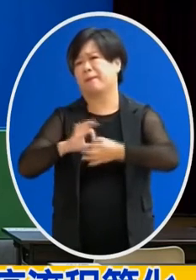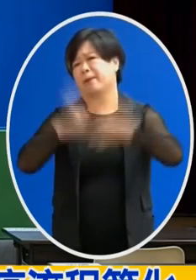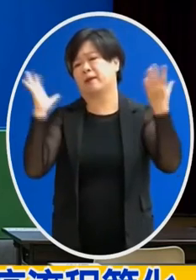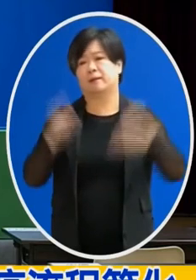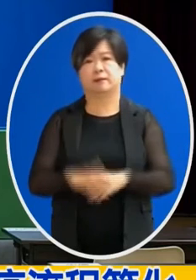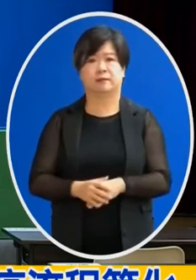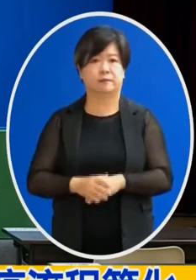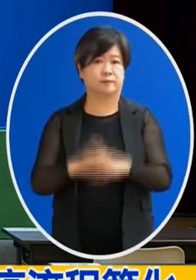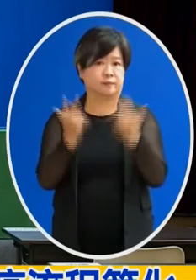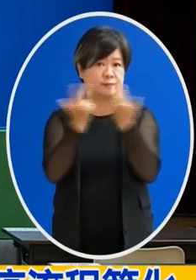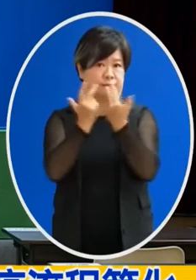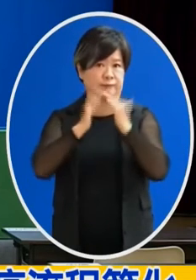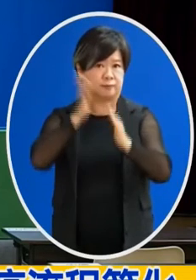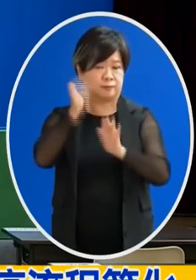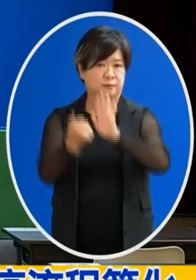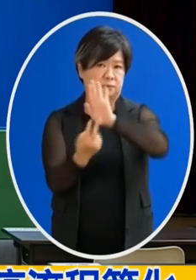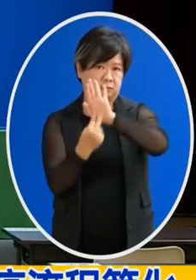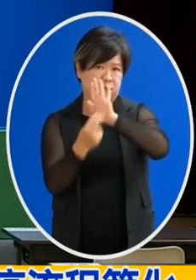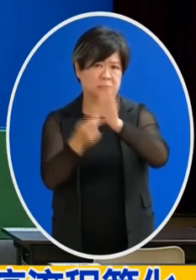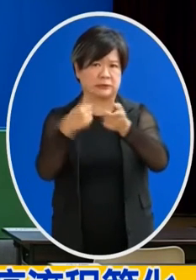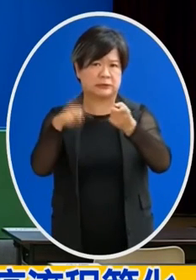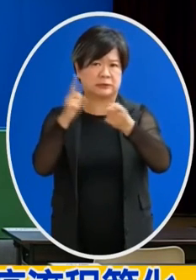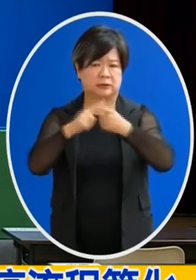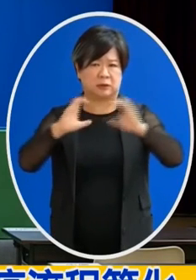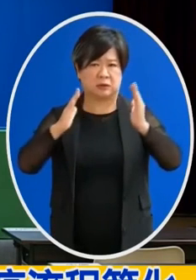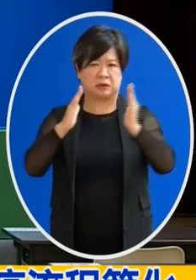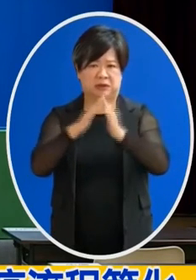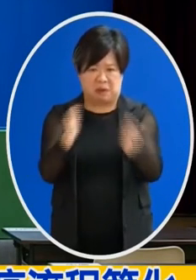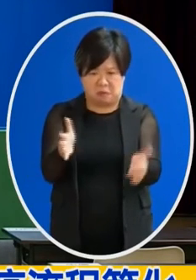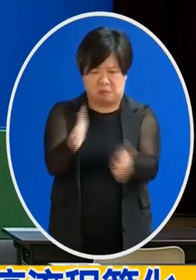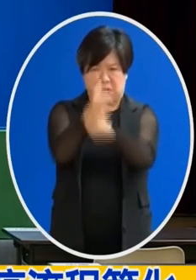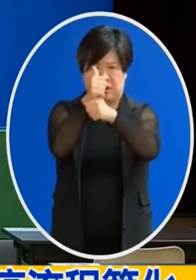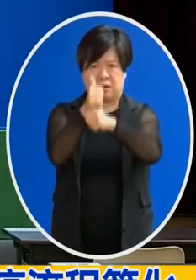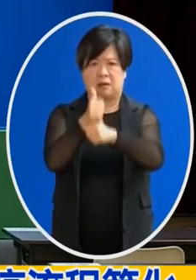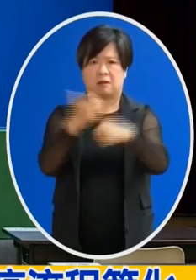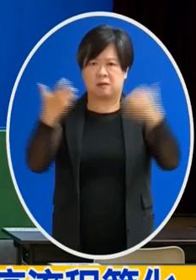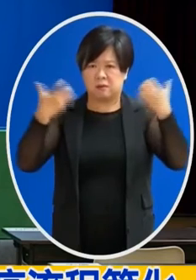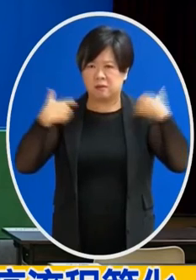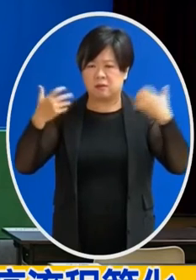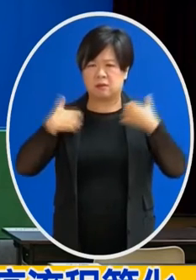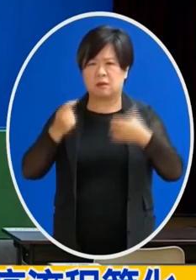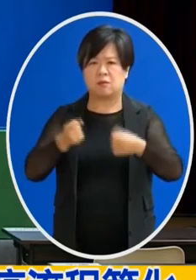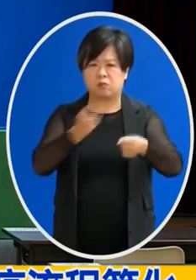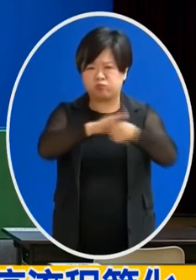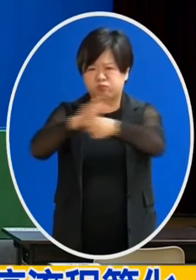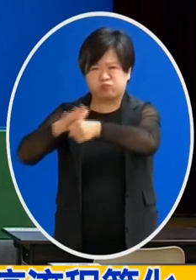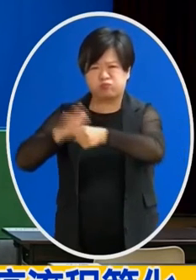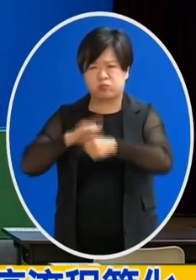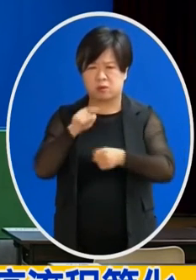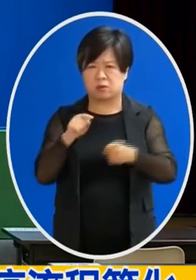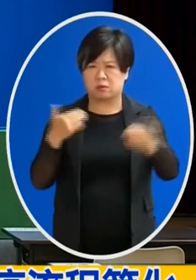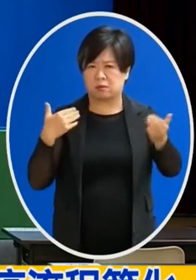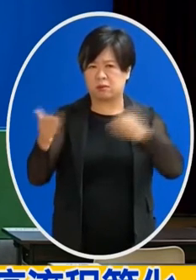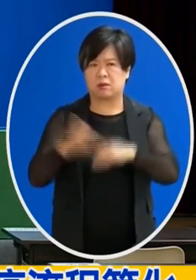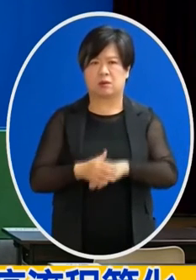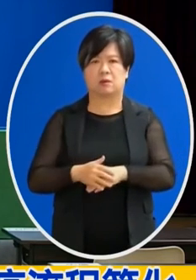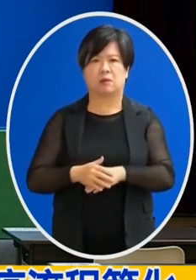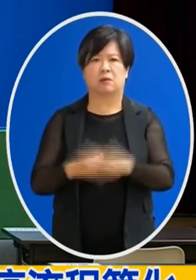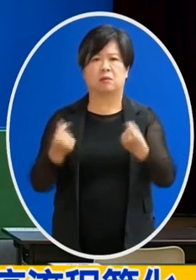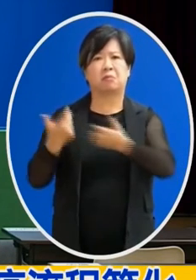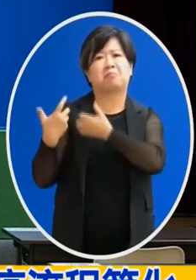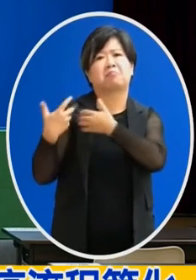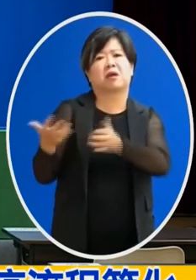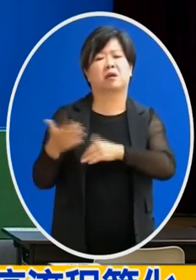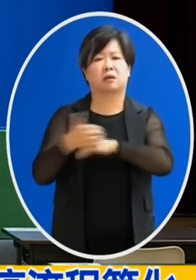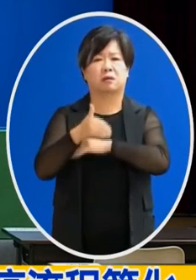那新北市长侯友宜也说应该组国家队来补漏洞，那地方上也质疑说校正回归这个说法是有点甩锅地方，请问